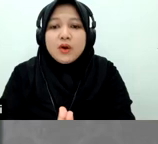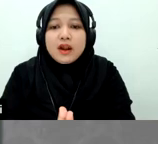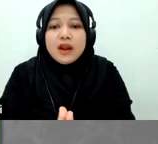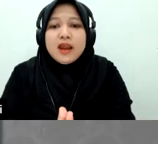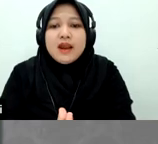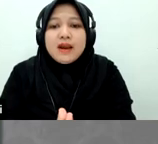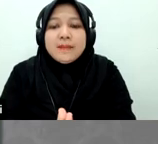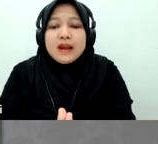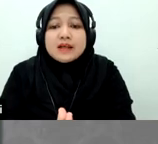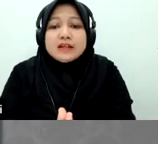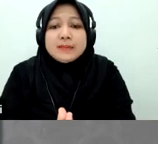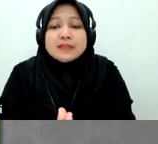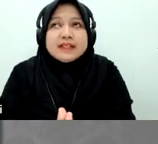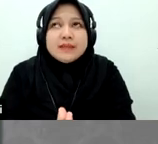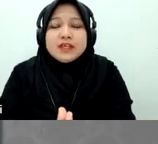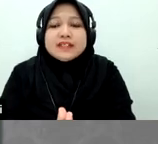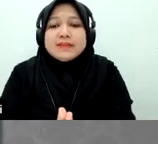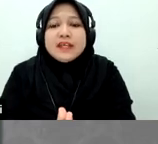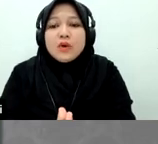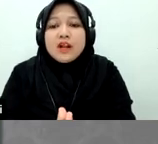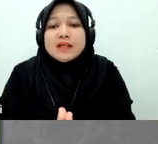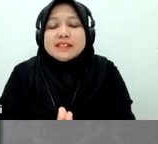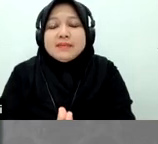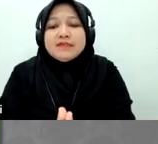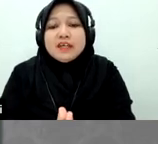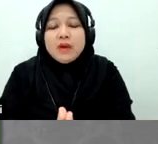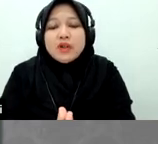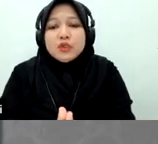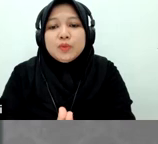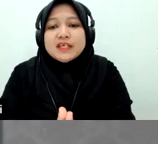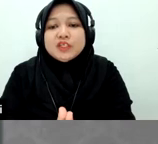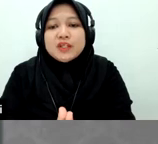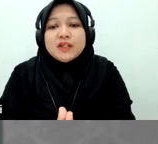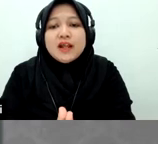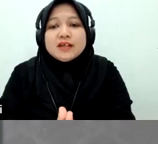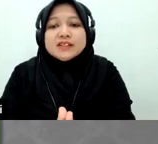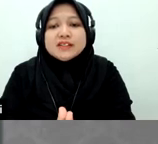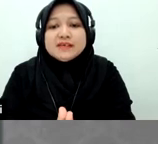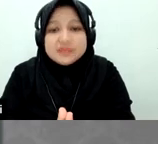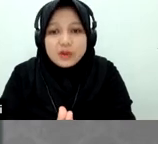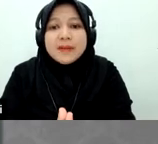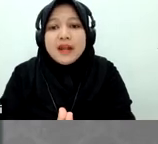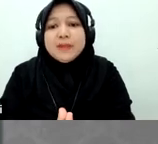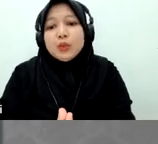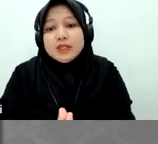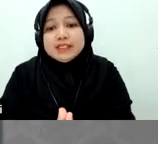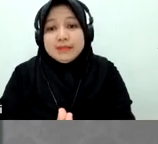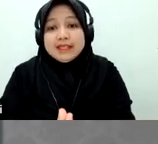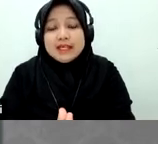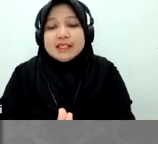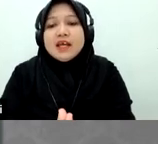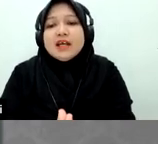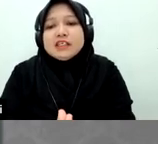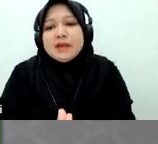dengan orang-orang bahkan sapdan mungkin sebagian orang masih berpikir bahwa juru bahasa isyarat adalah seorang pendamping untuk